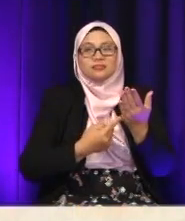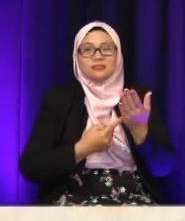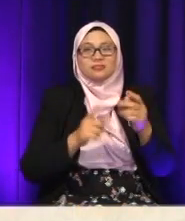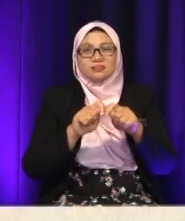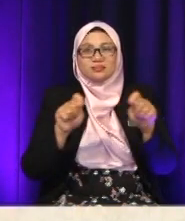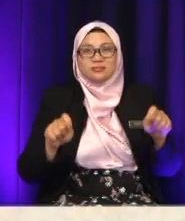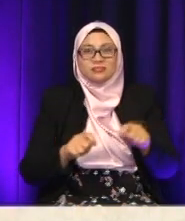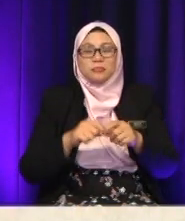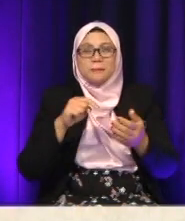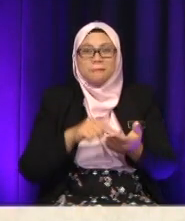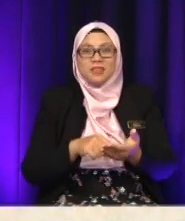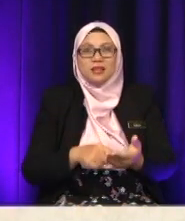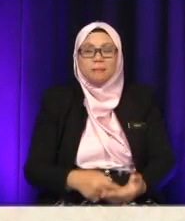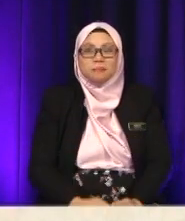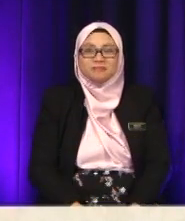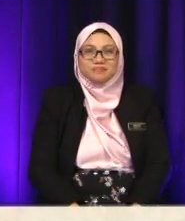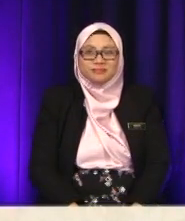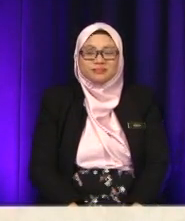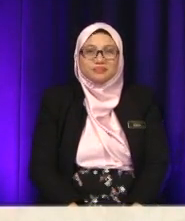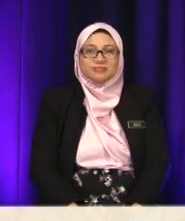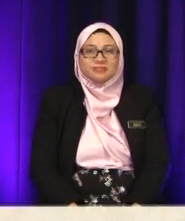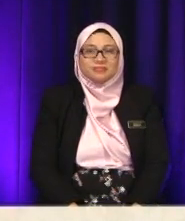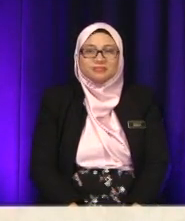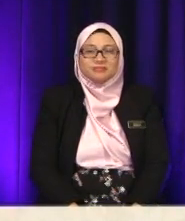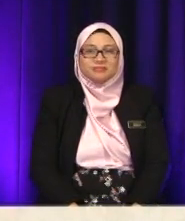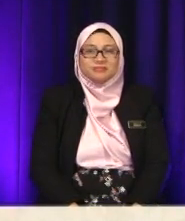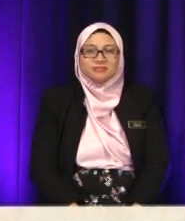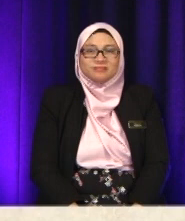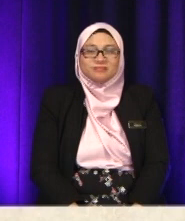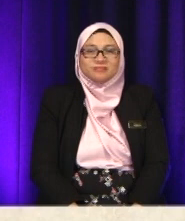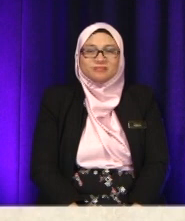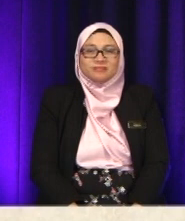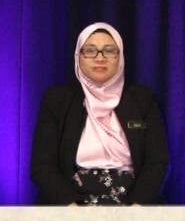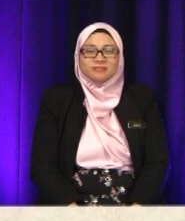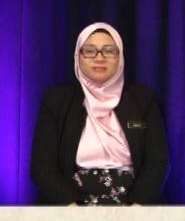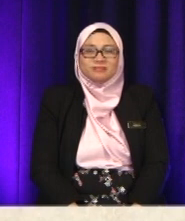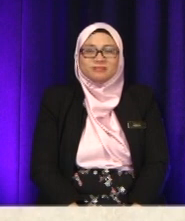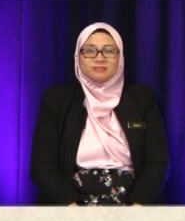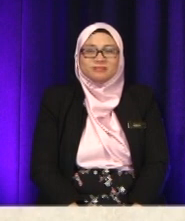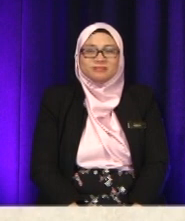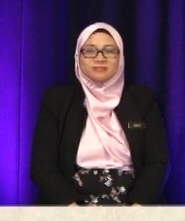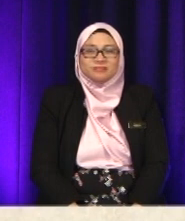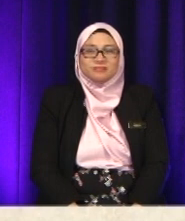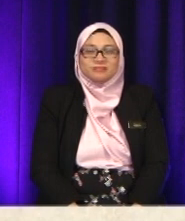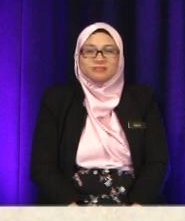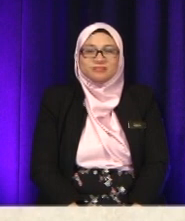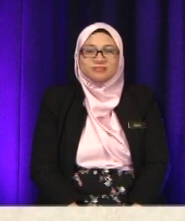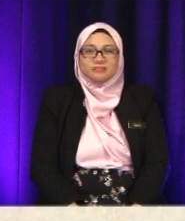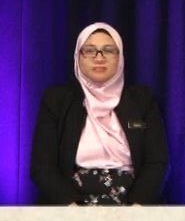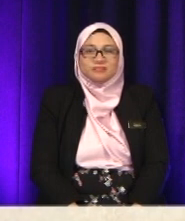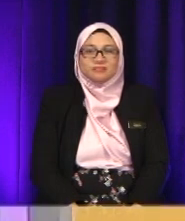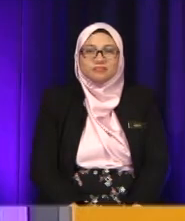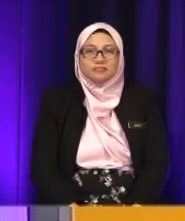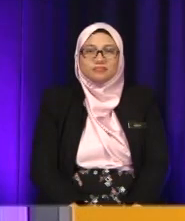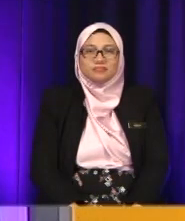ya oke terus lagi Oke ini Little ya ini adalah Oke untuk eee tubuh